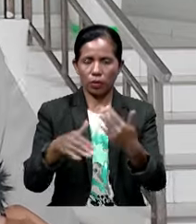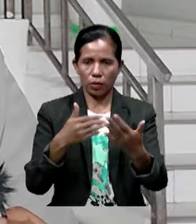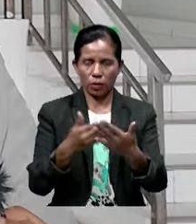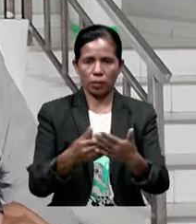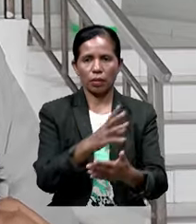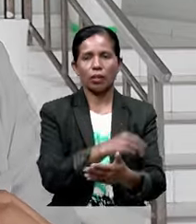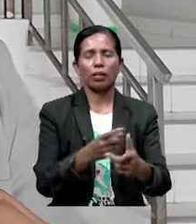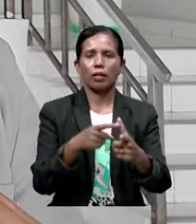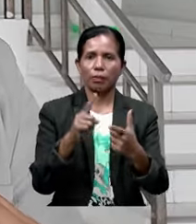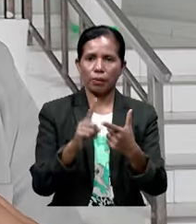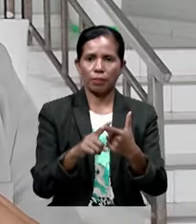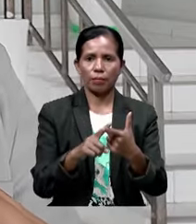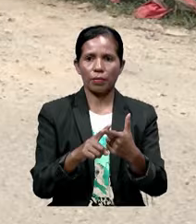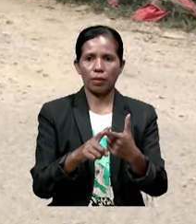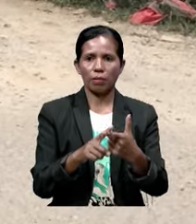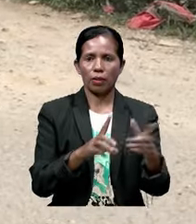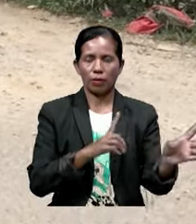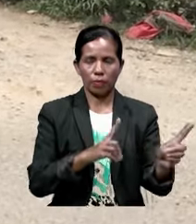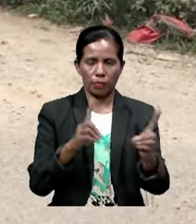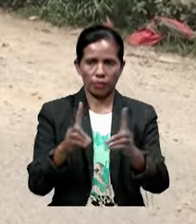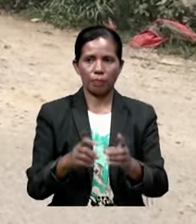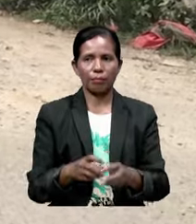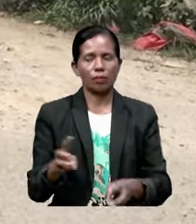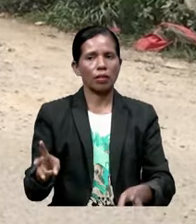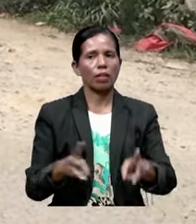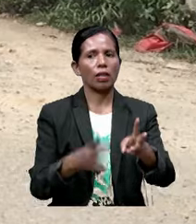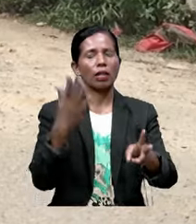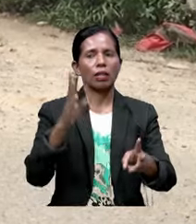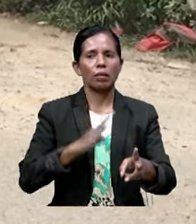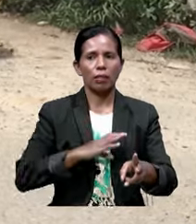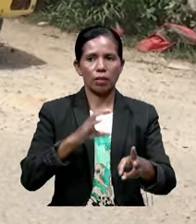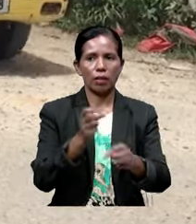projeto depois maka bele implementa. Enquanto estrada urbana iha Baukau